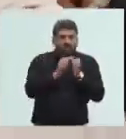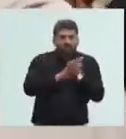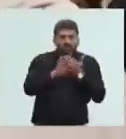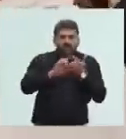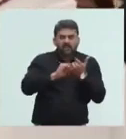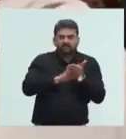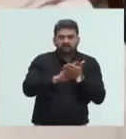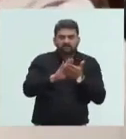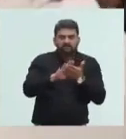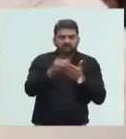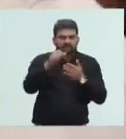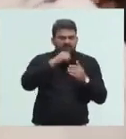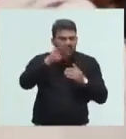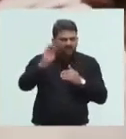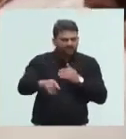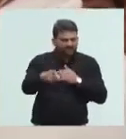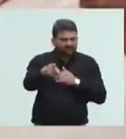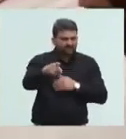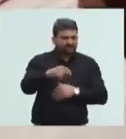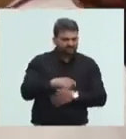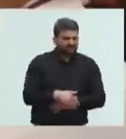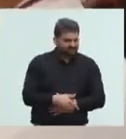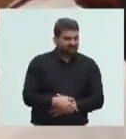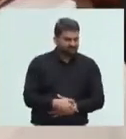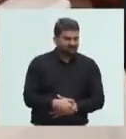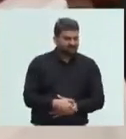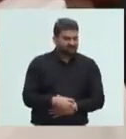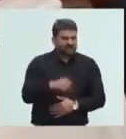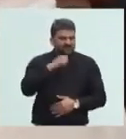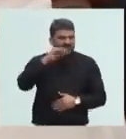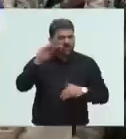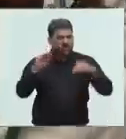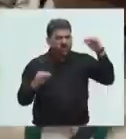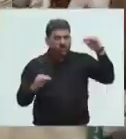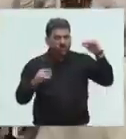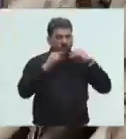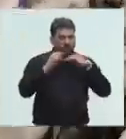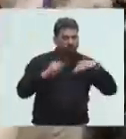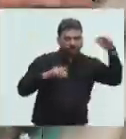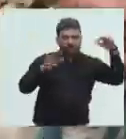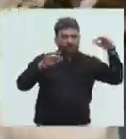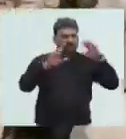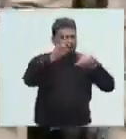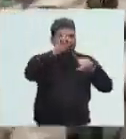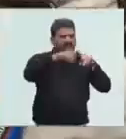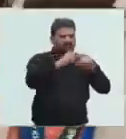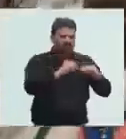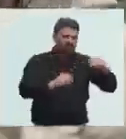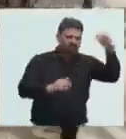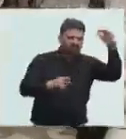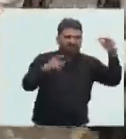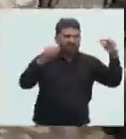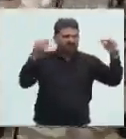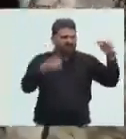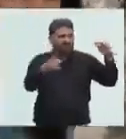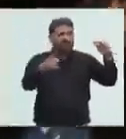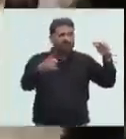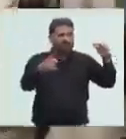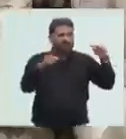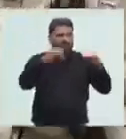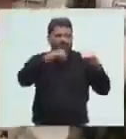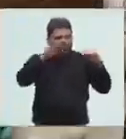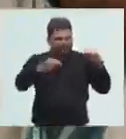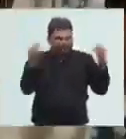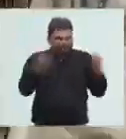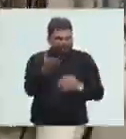है महेश, आपसे उम्र में बहुत छोटा है, इतना अंतर है, आप इतने सीनियर हैं तो